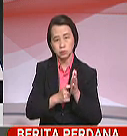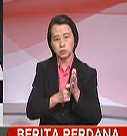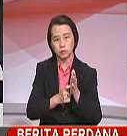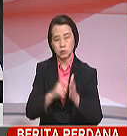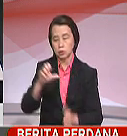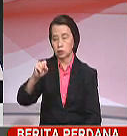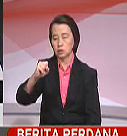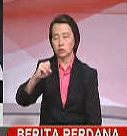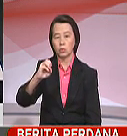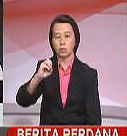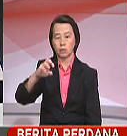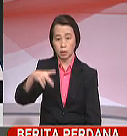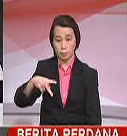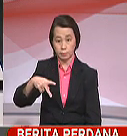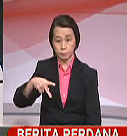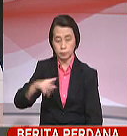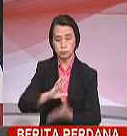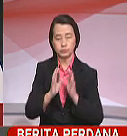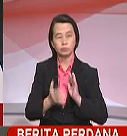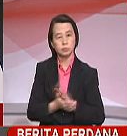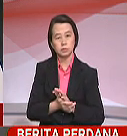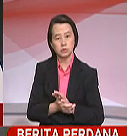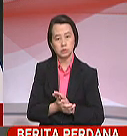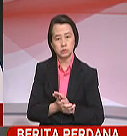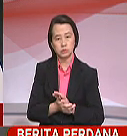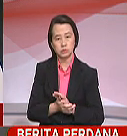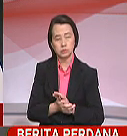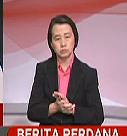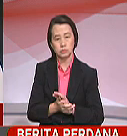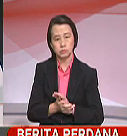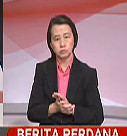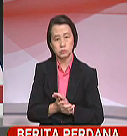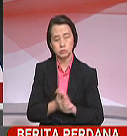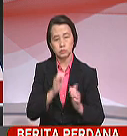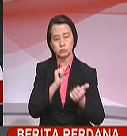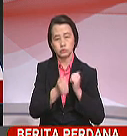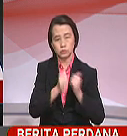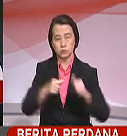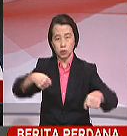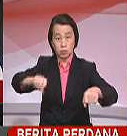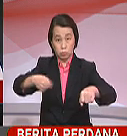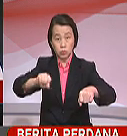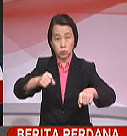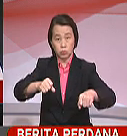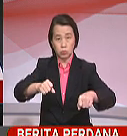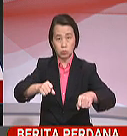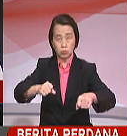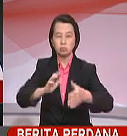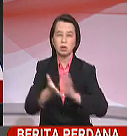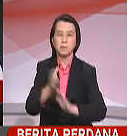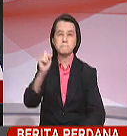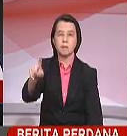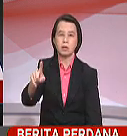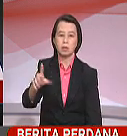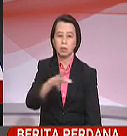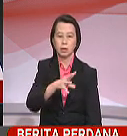keperluan-keperluan SOP itu menjadikan mengadakan sukan bermotor ini agak mahal